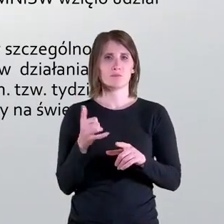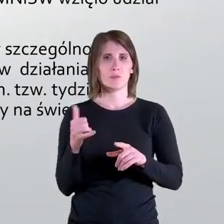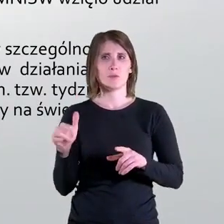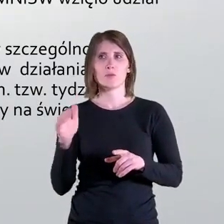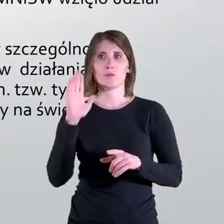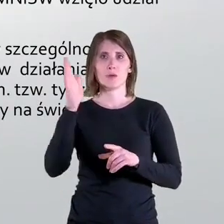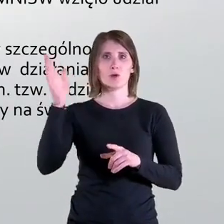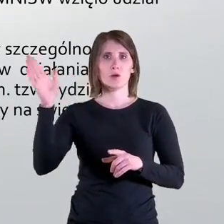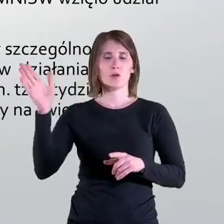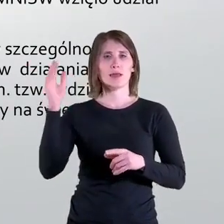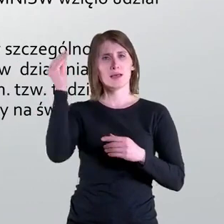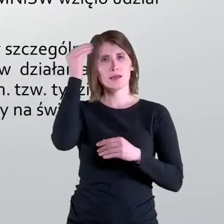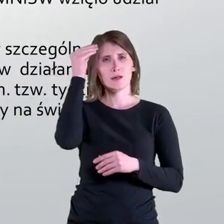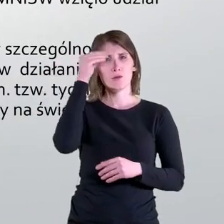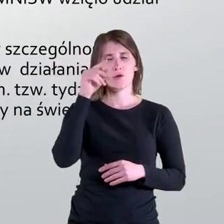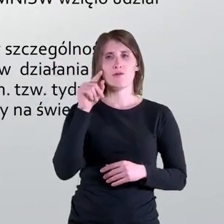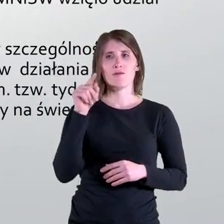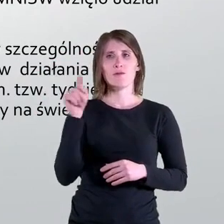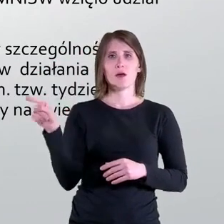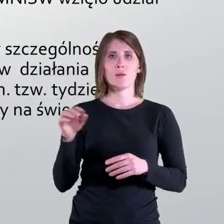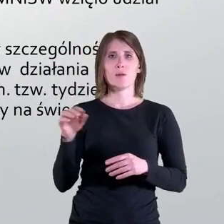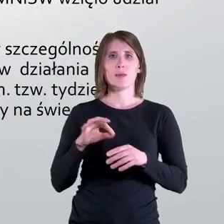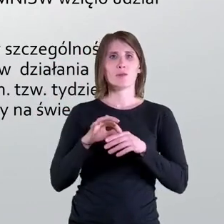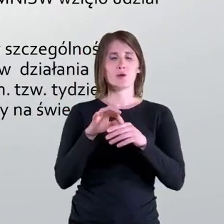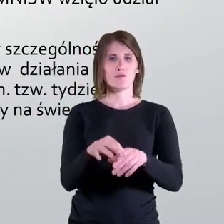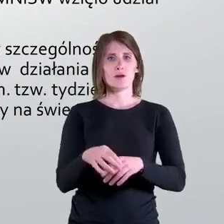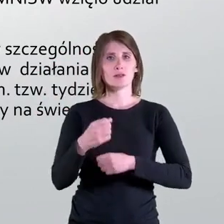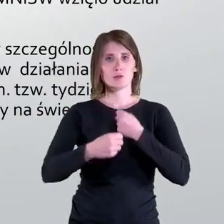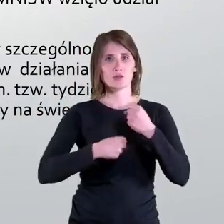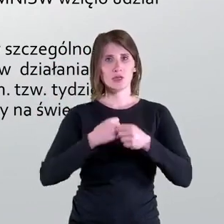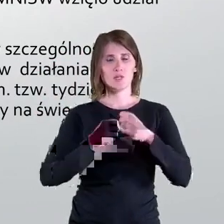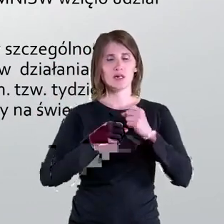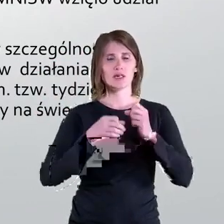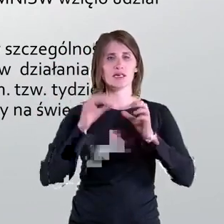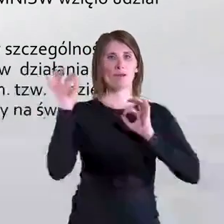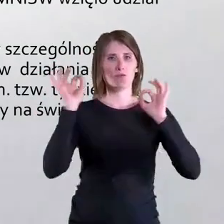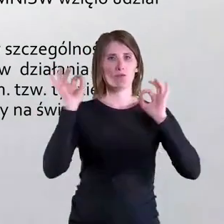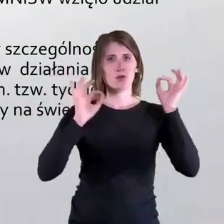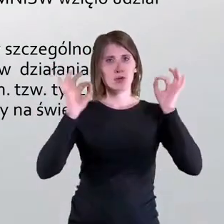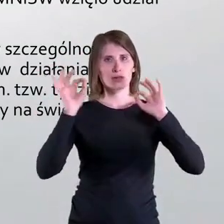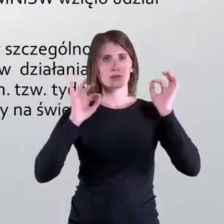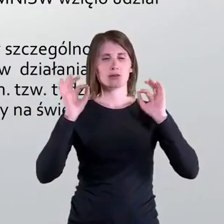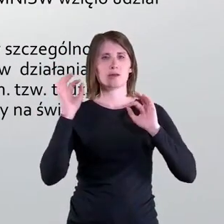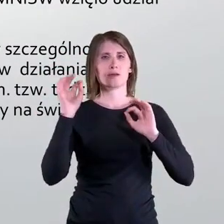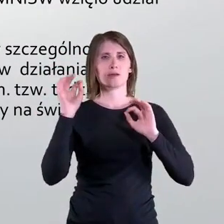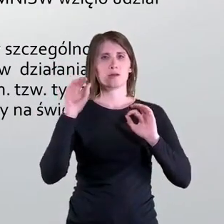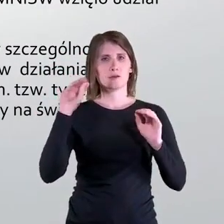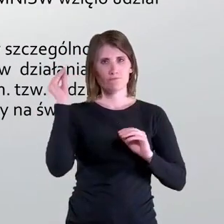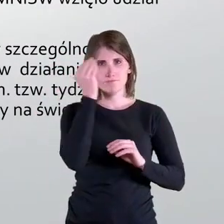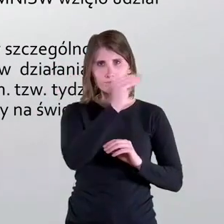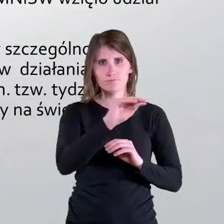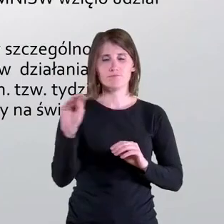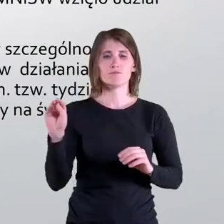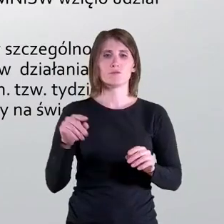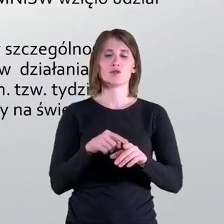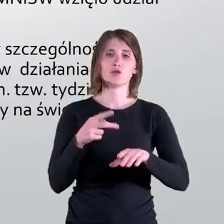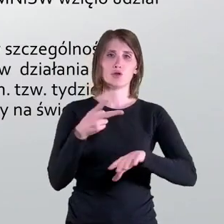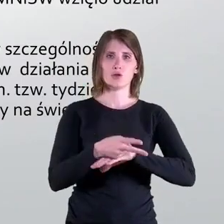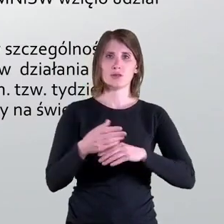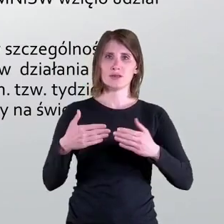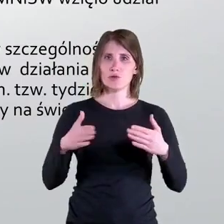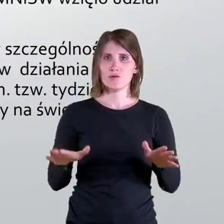biblioteki naukowe prowadzą działania informacyjne na temat otwartego dostępu